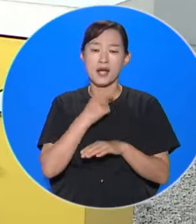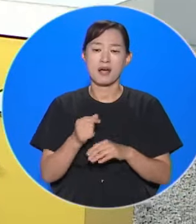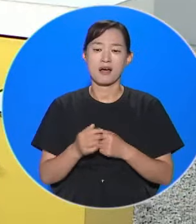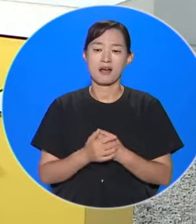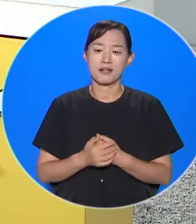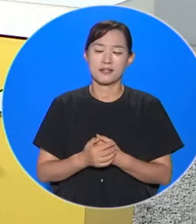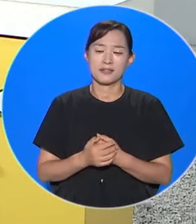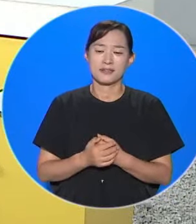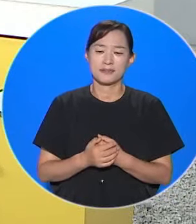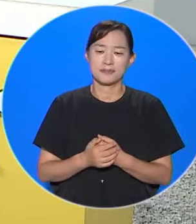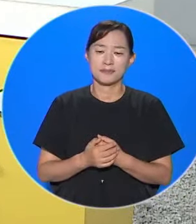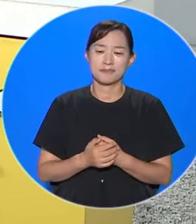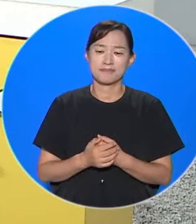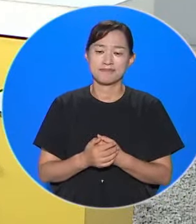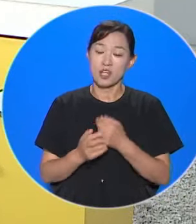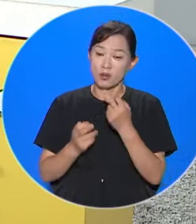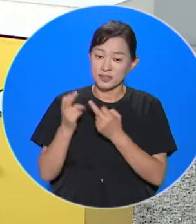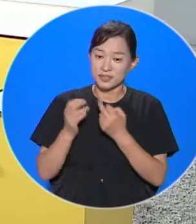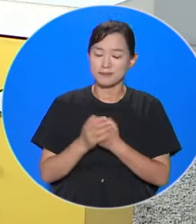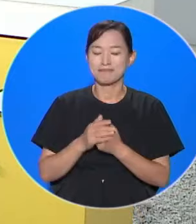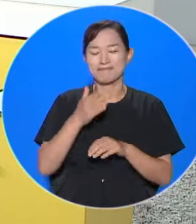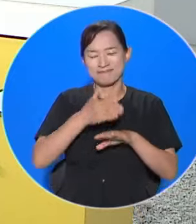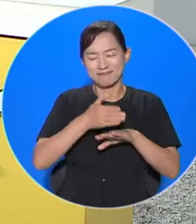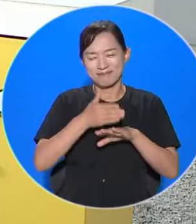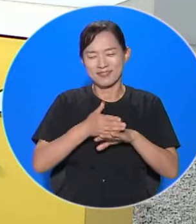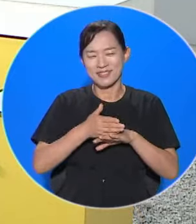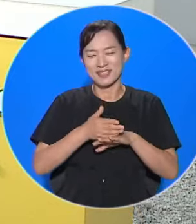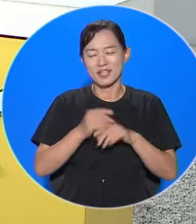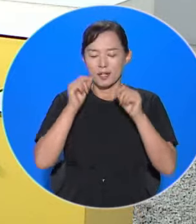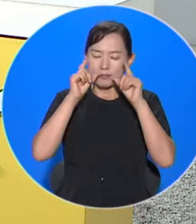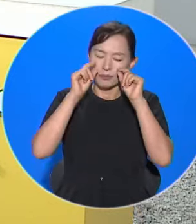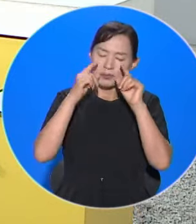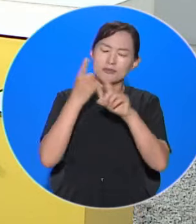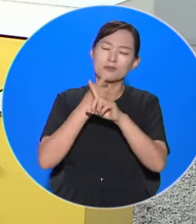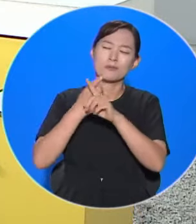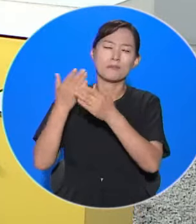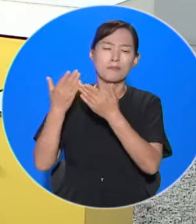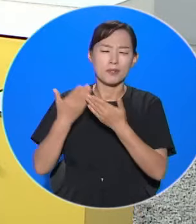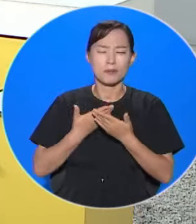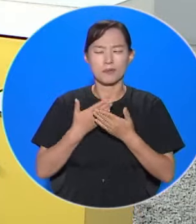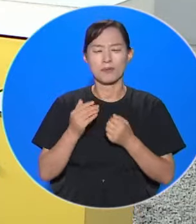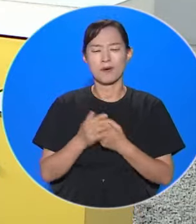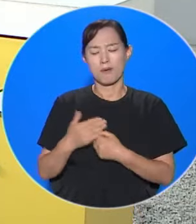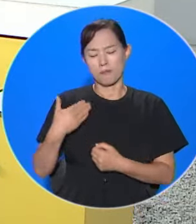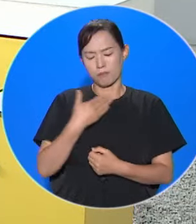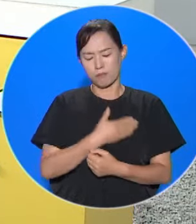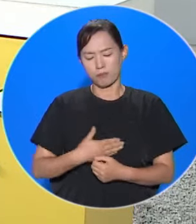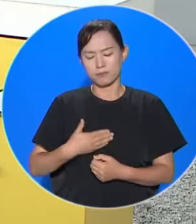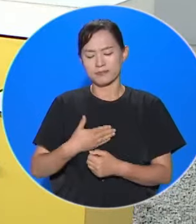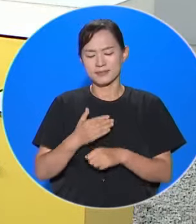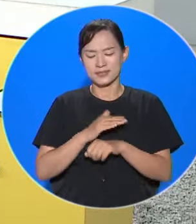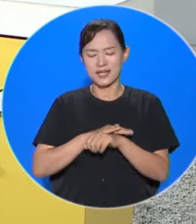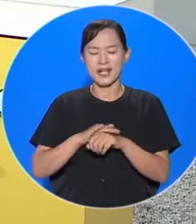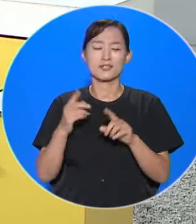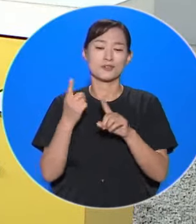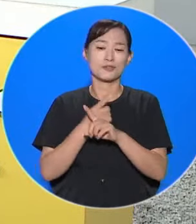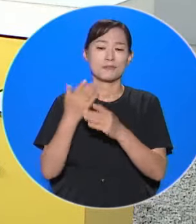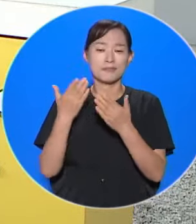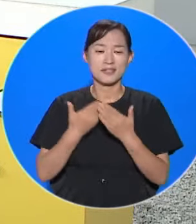비딘도 임마누엘 크진 형제님, 감사합니다. 불면증 치유받고 오장육부 자유롭게 치유되길